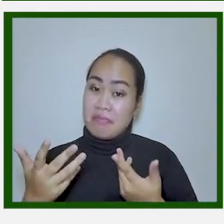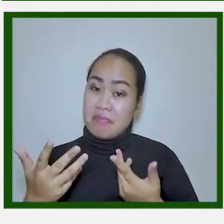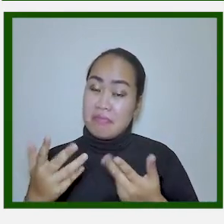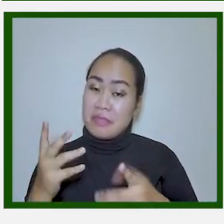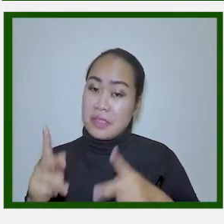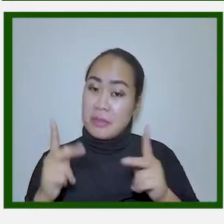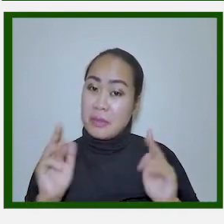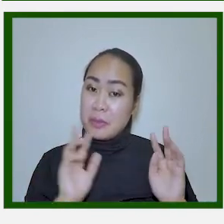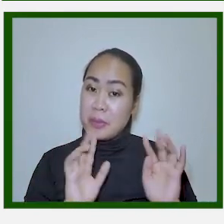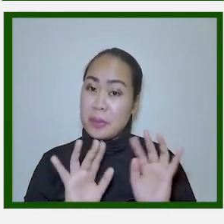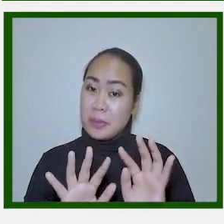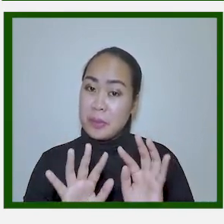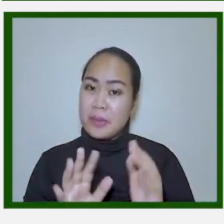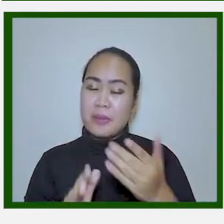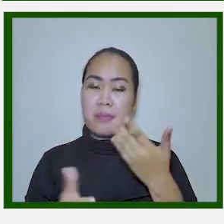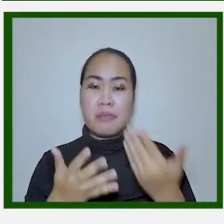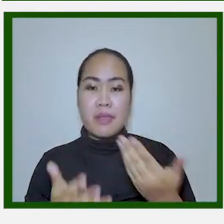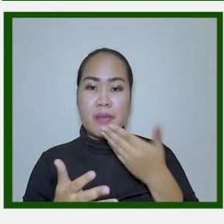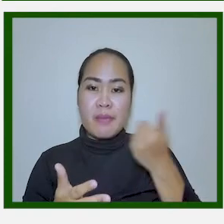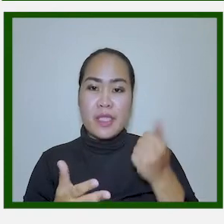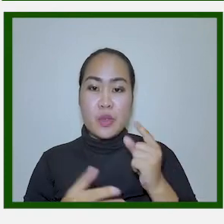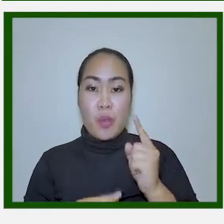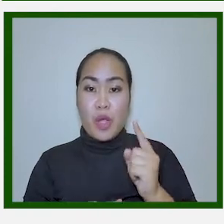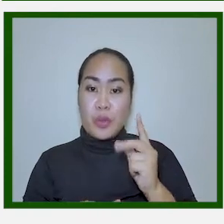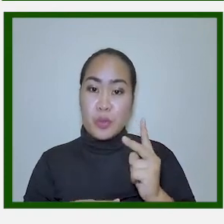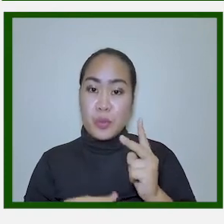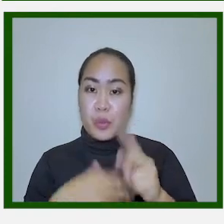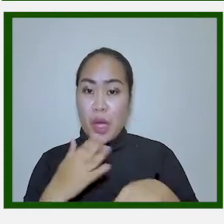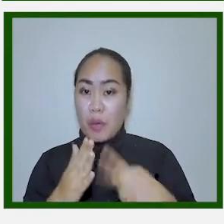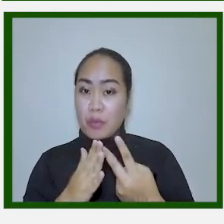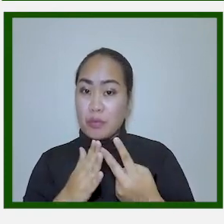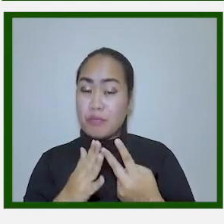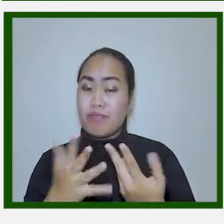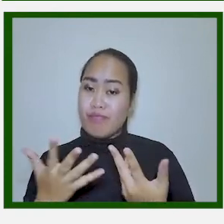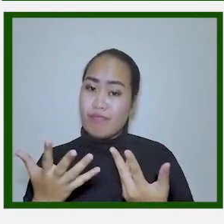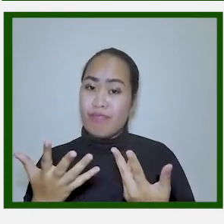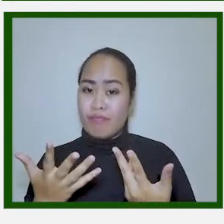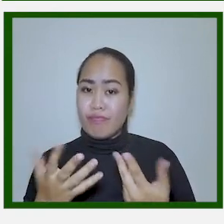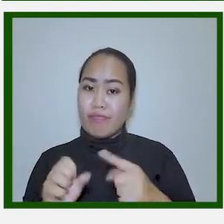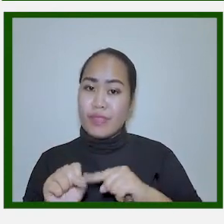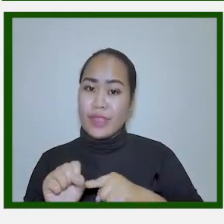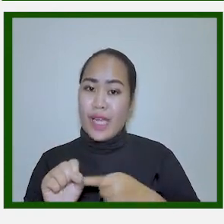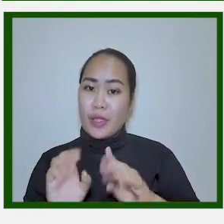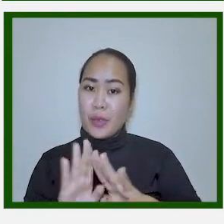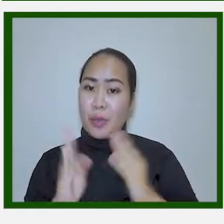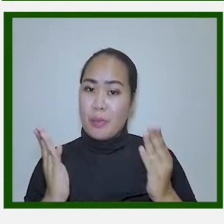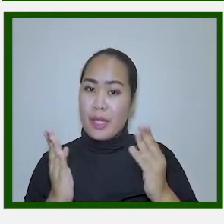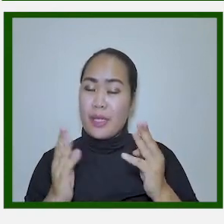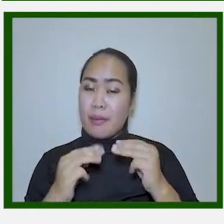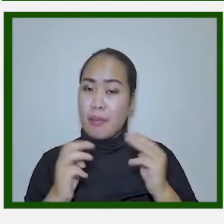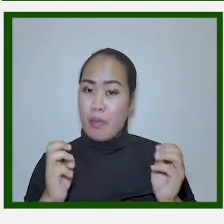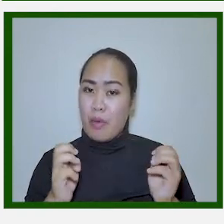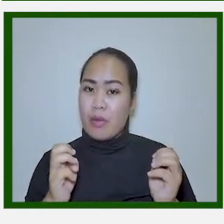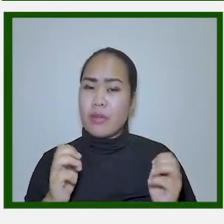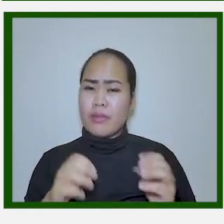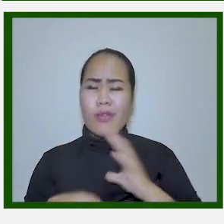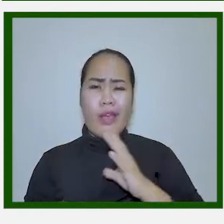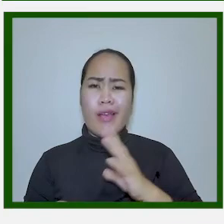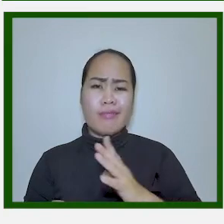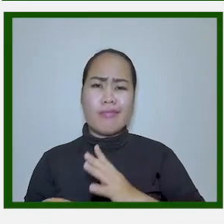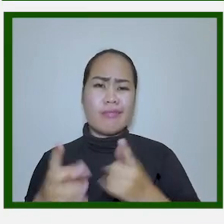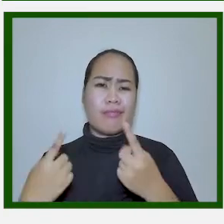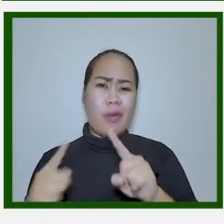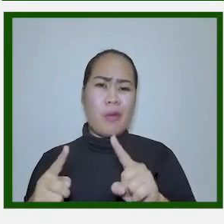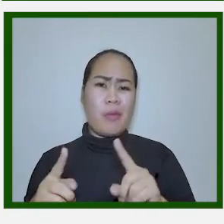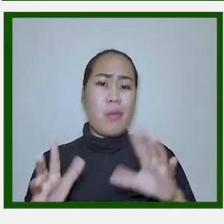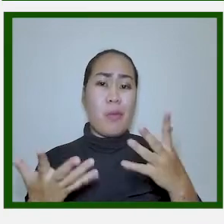masyadong matao. Wag na ho tayong sumabay sa siksikan, ano. Bottom line, self-protection pa rin. Alam mo, Kapaskuhan,